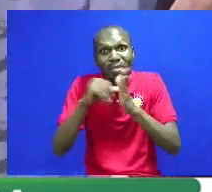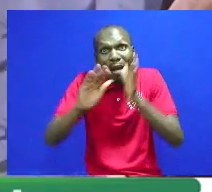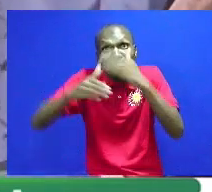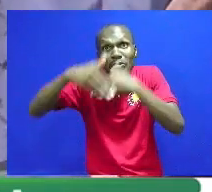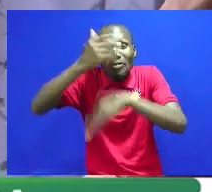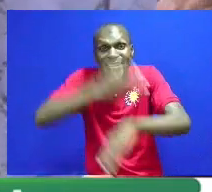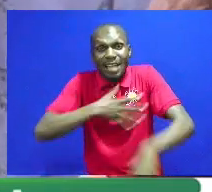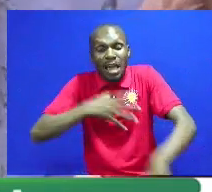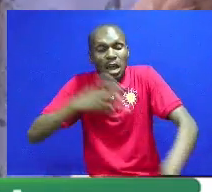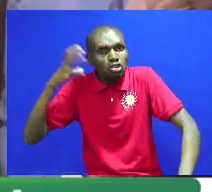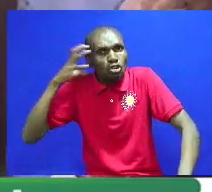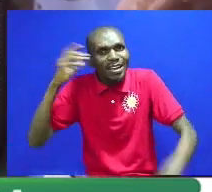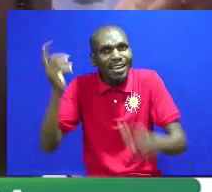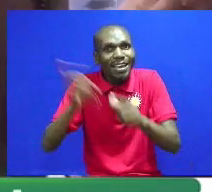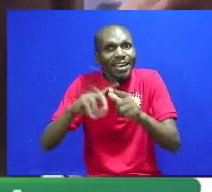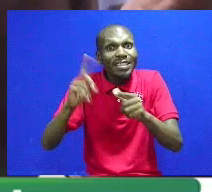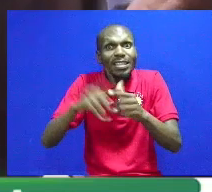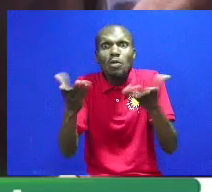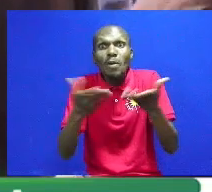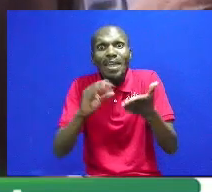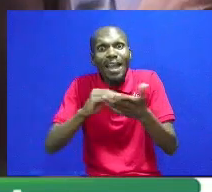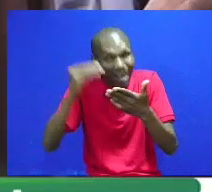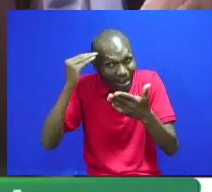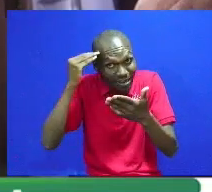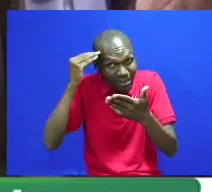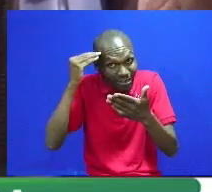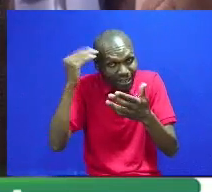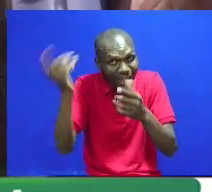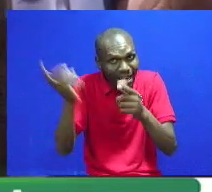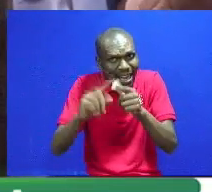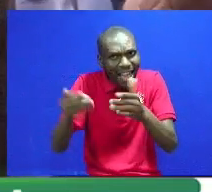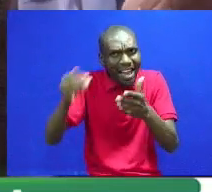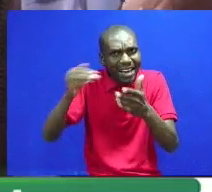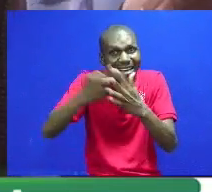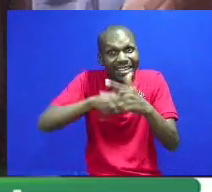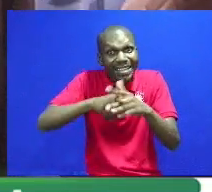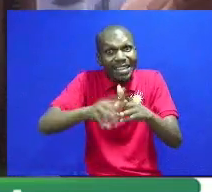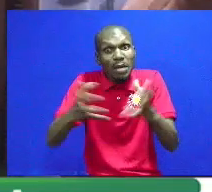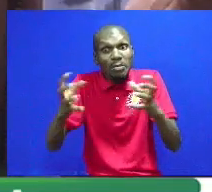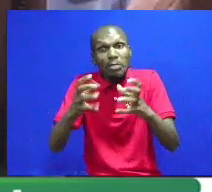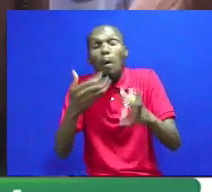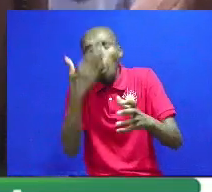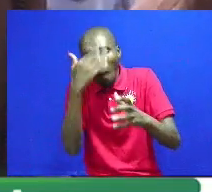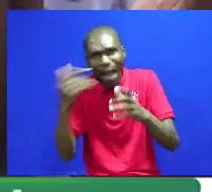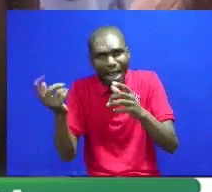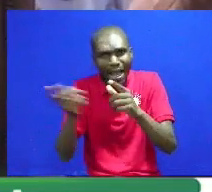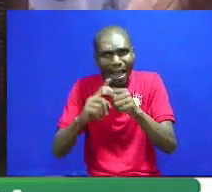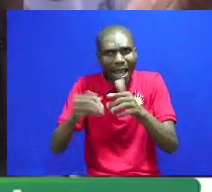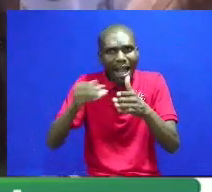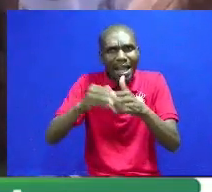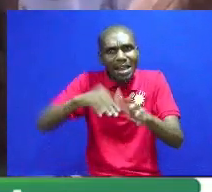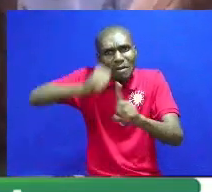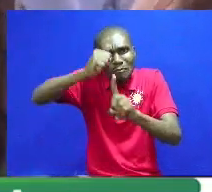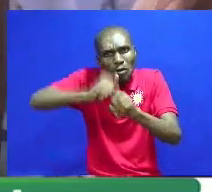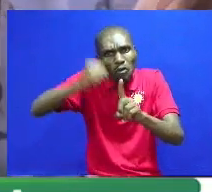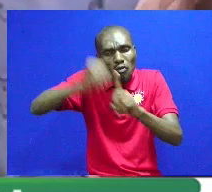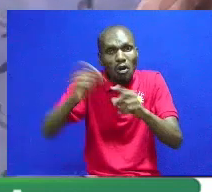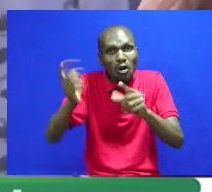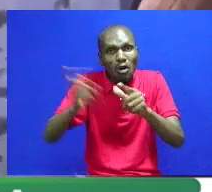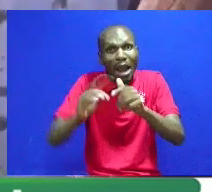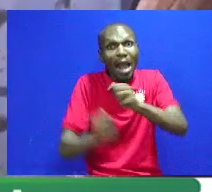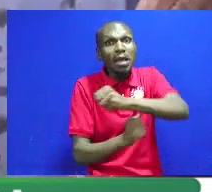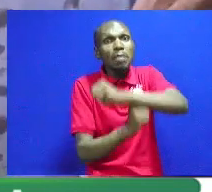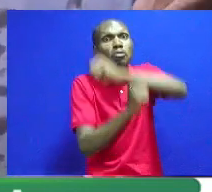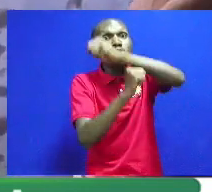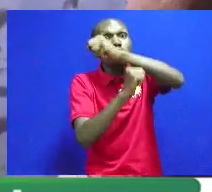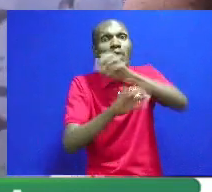ne chi institute chinde. Ege nto tuwa chakirete kiombeke, nge ringa, ke foste, ke improve the standard